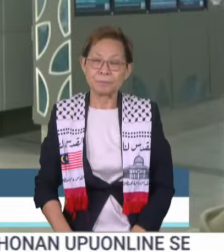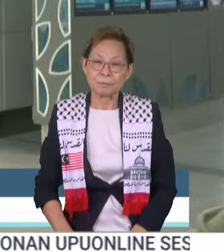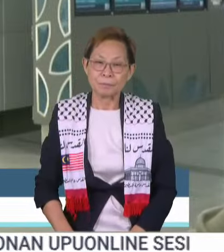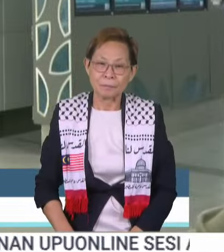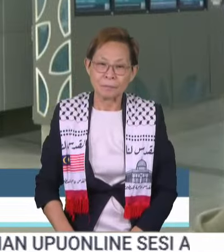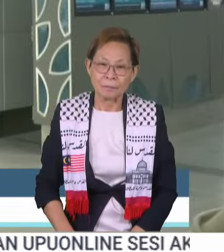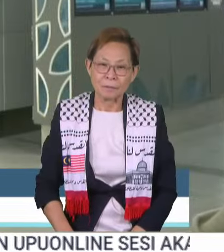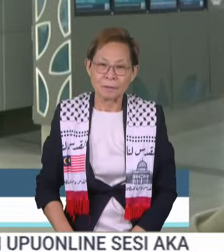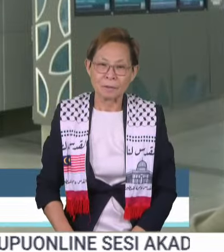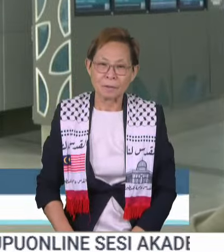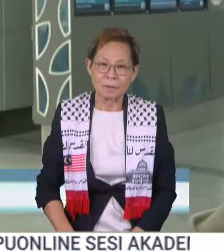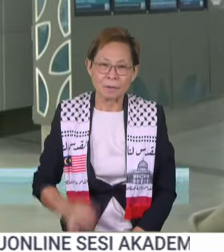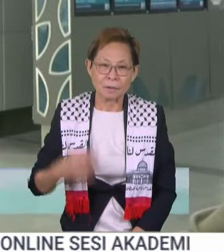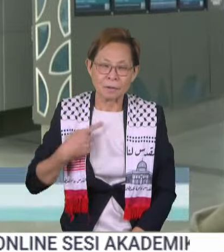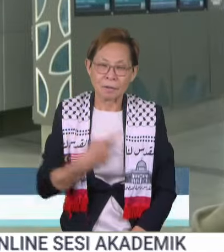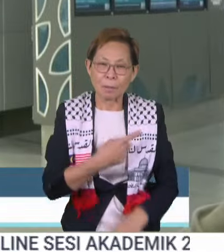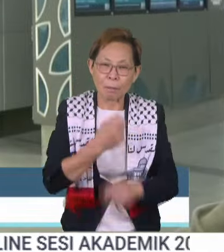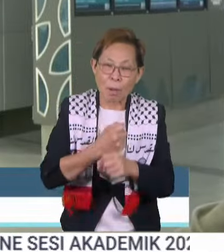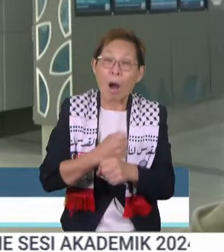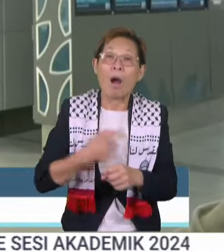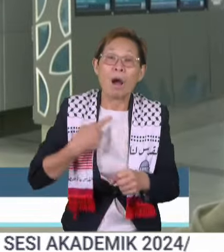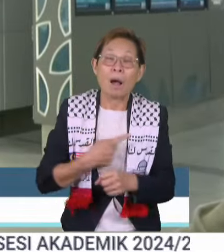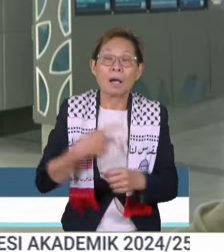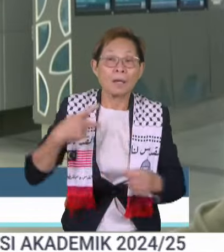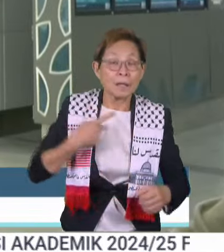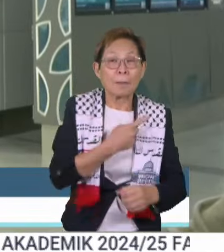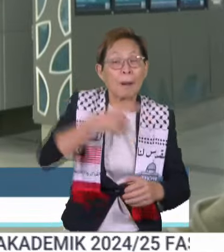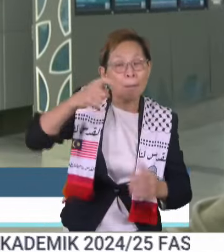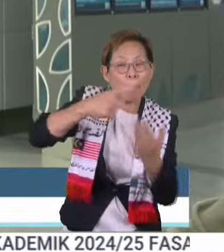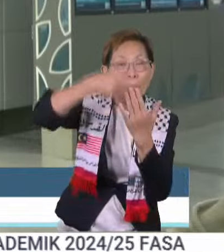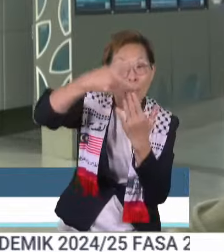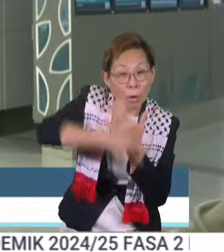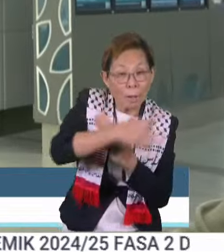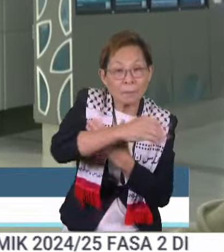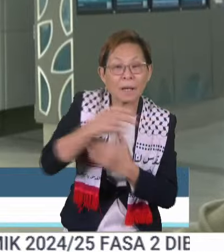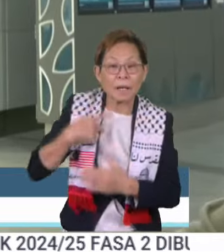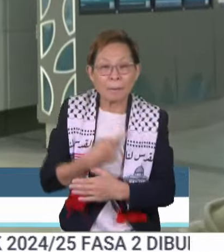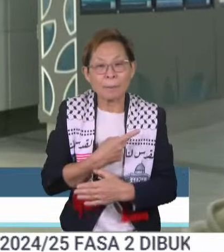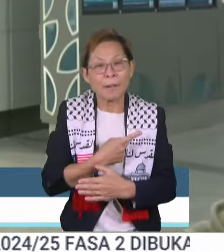Road to World Cup ni sebab kami perlukan program dan kami pun perlukan